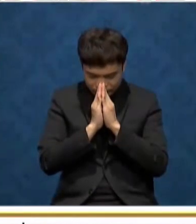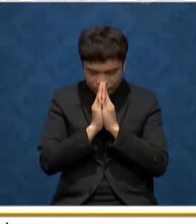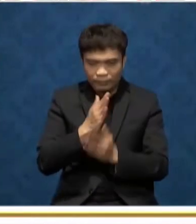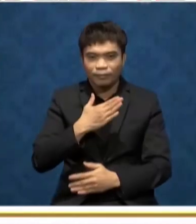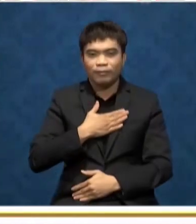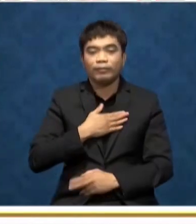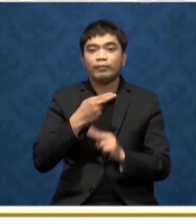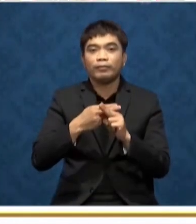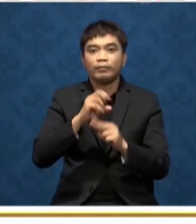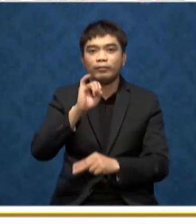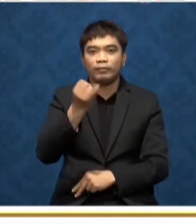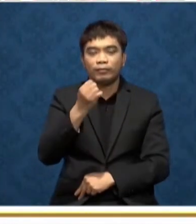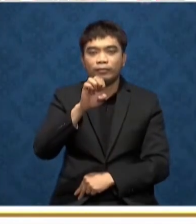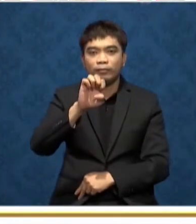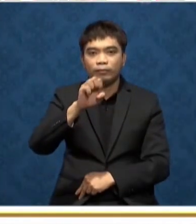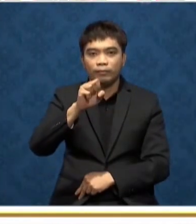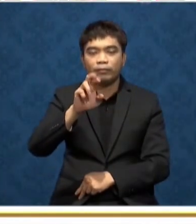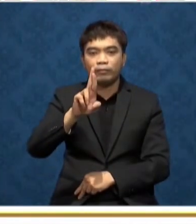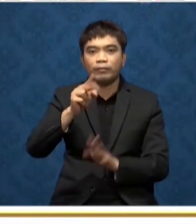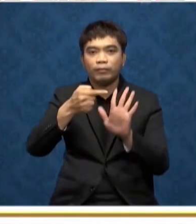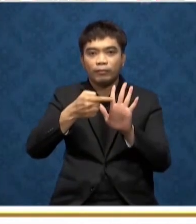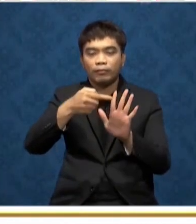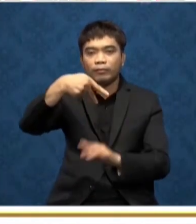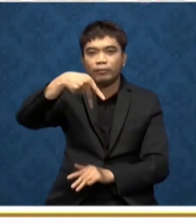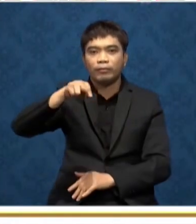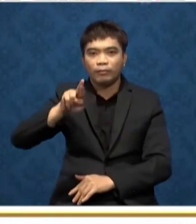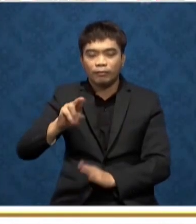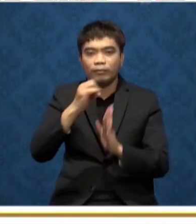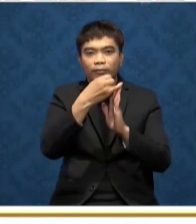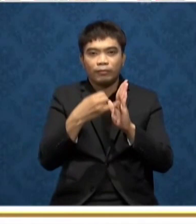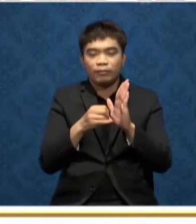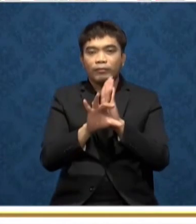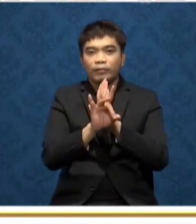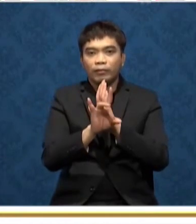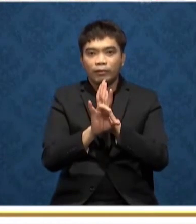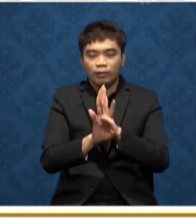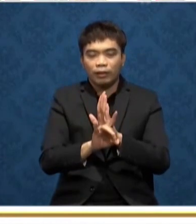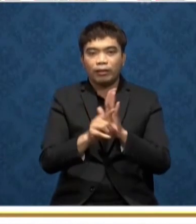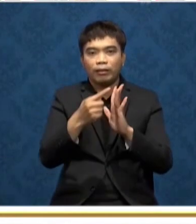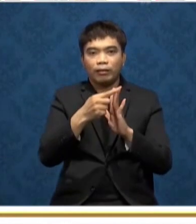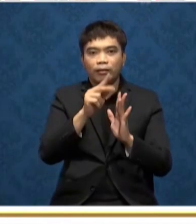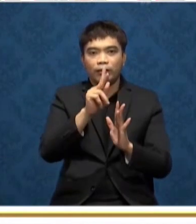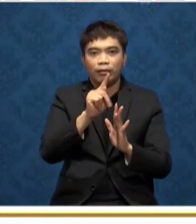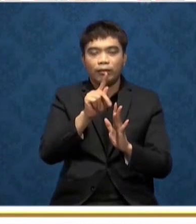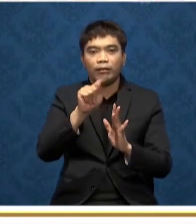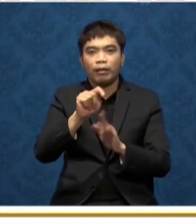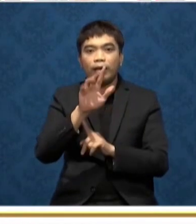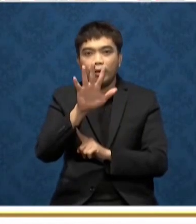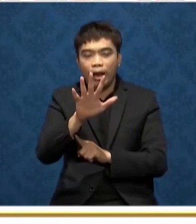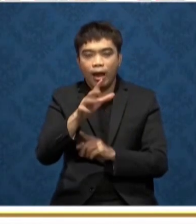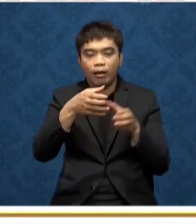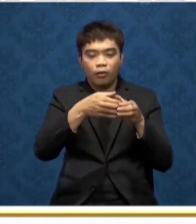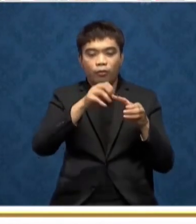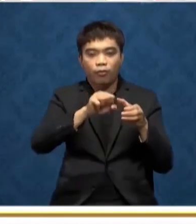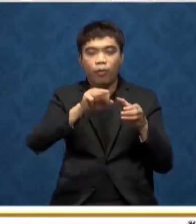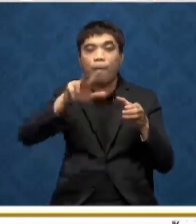ดิฉัน จิราพร สิทพรัย สมาชิสภาผแทนราศดร จัหด 1015 พักเพื่อไทยทํประทาน